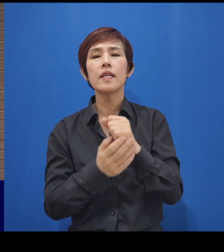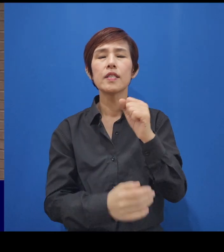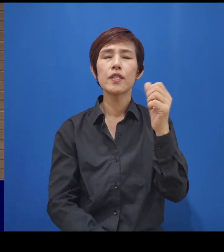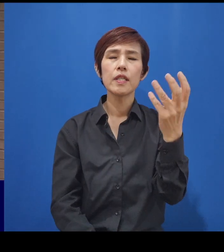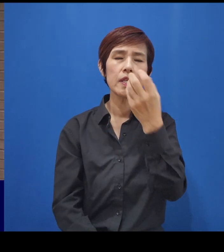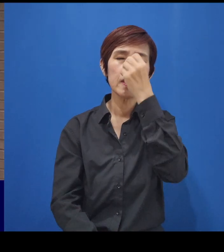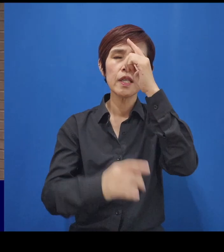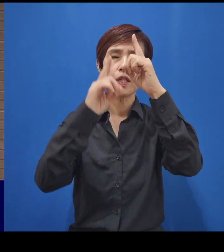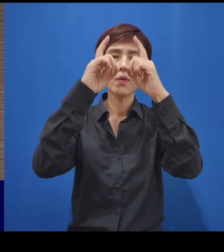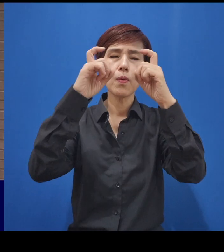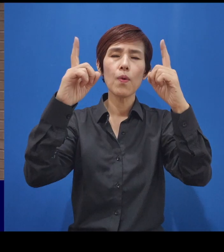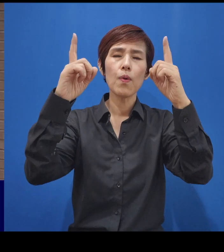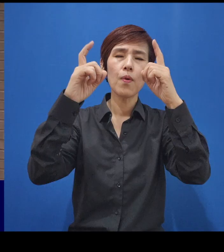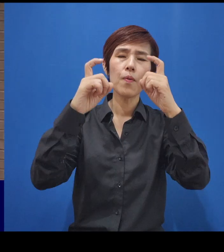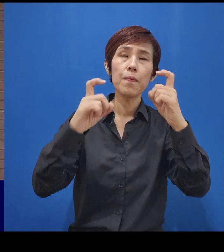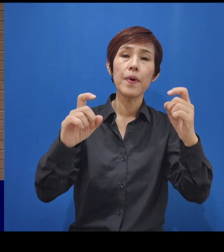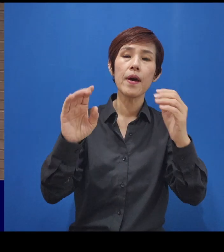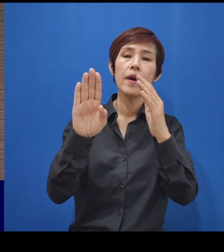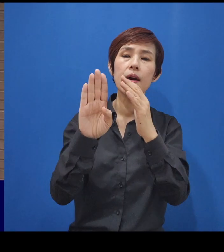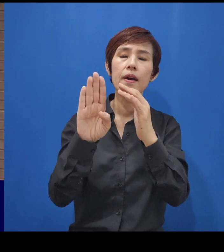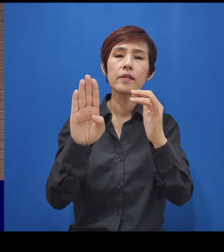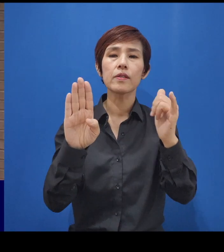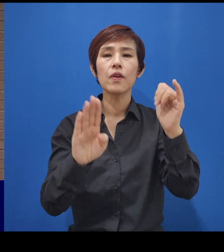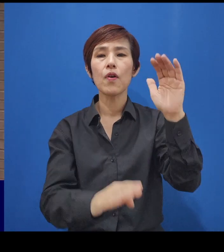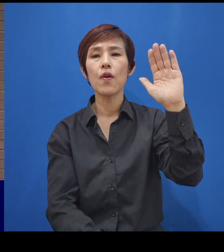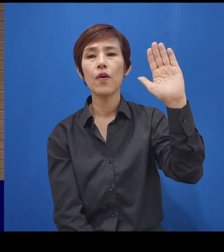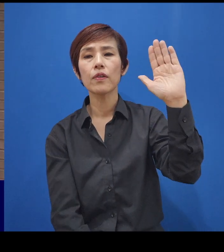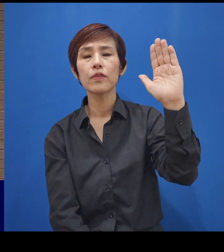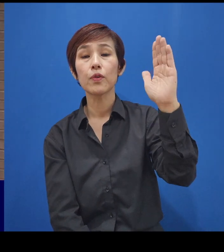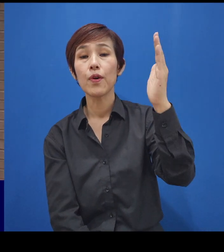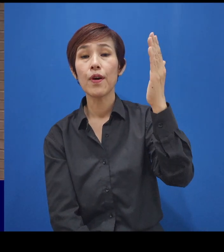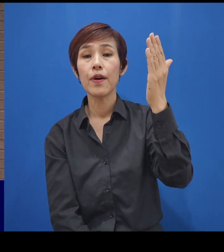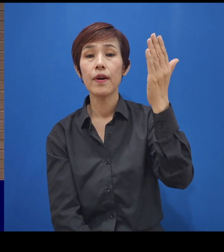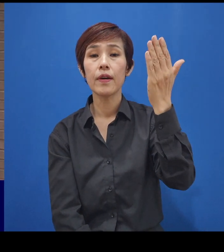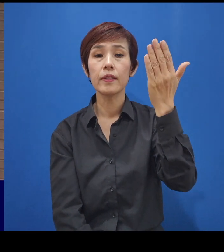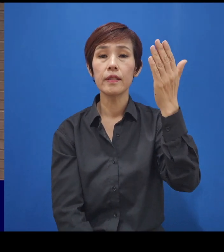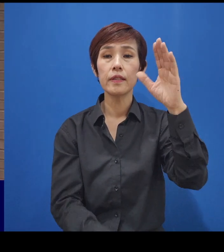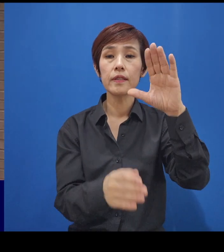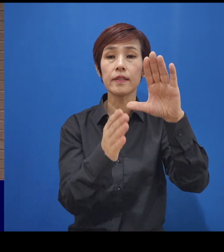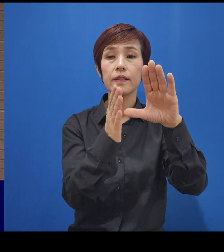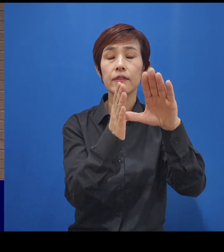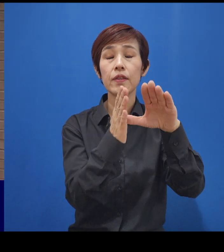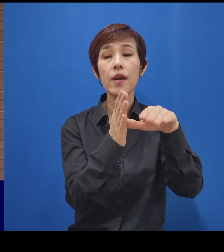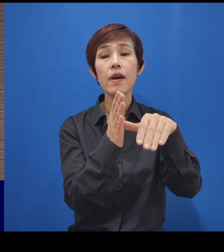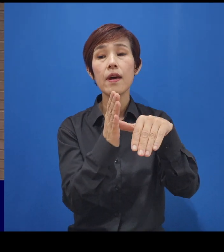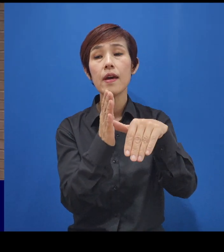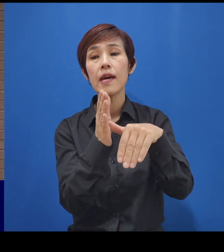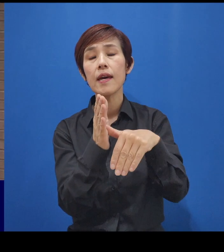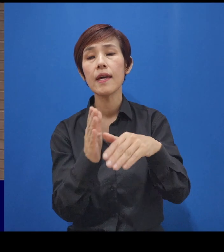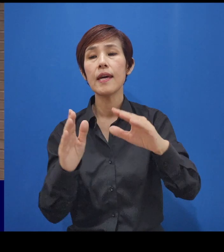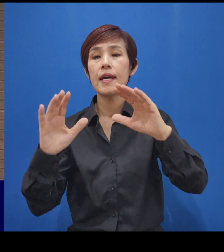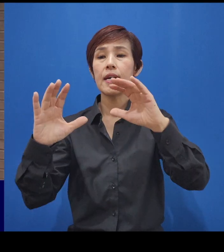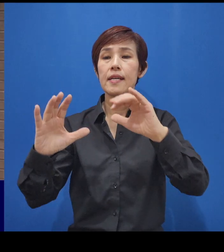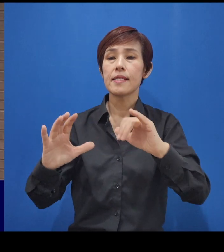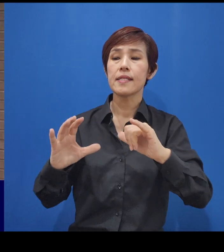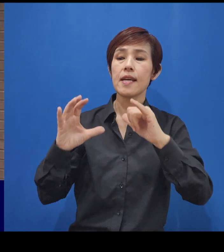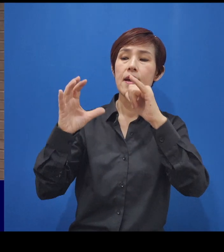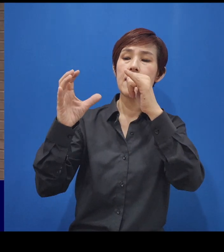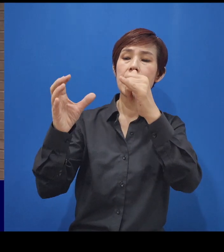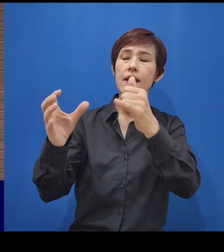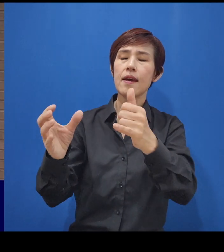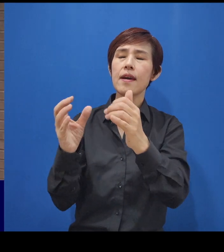받아 시온 백성 되는 때